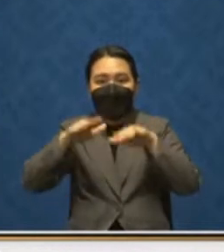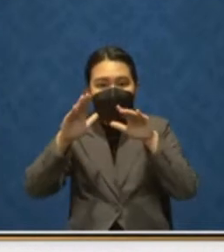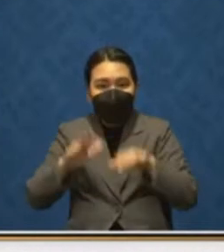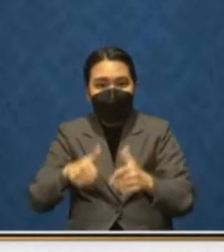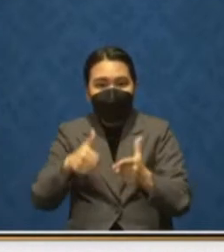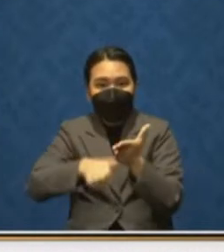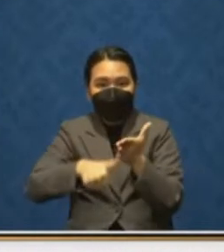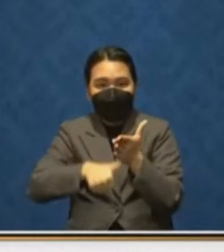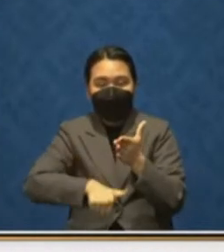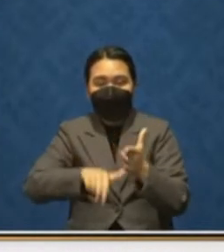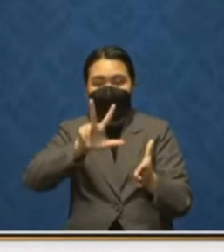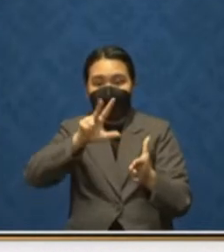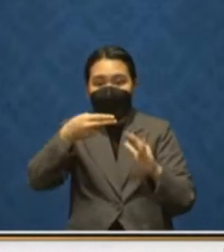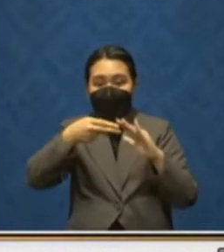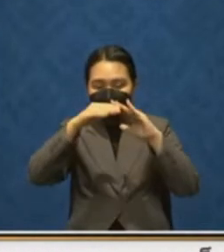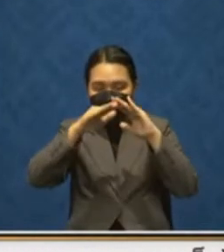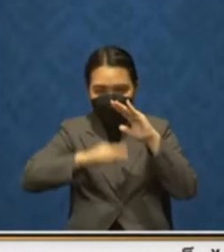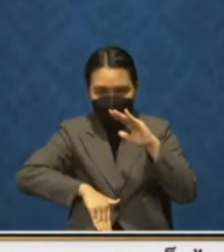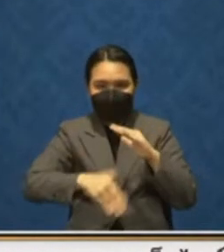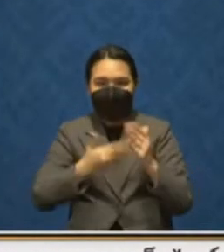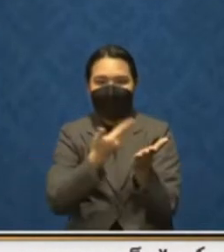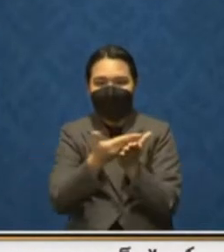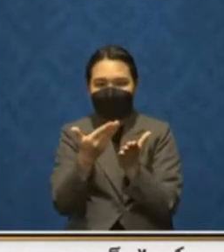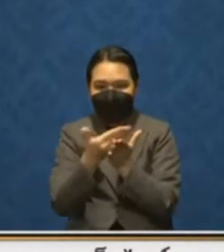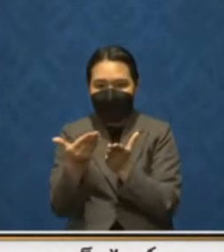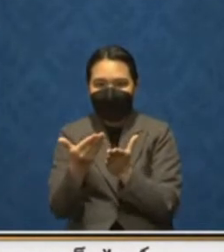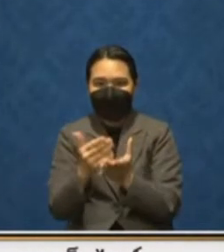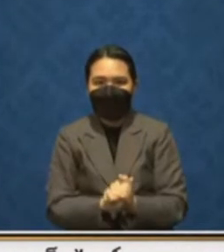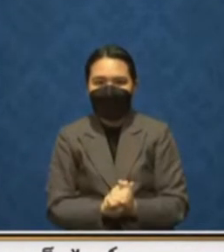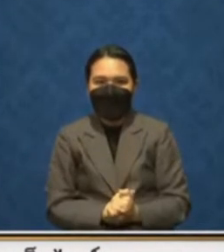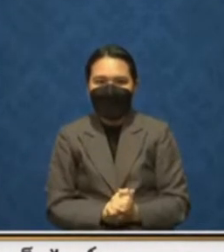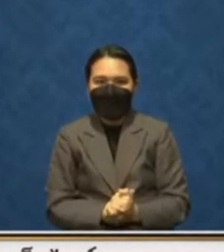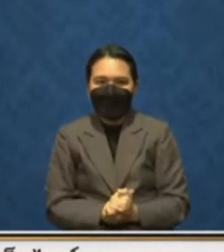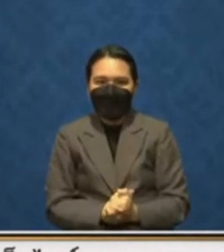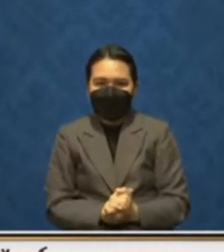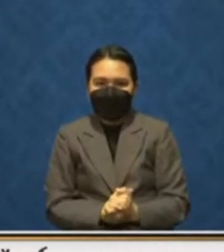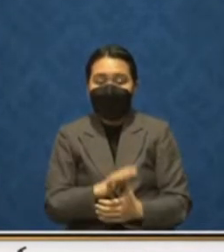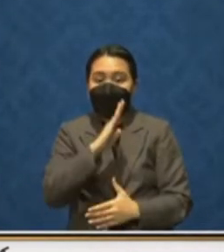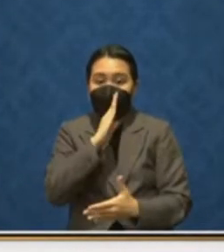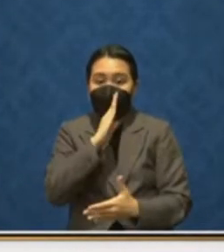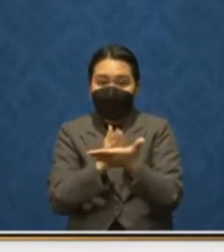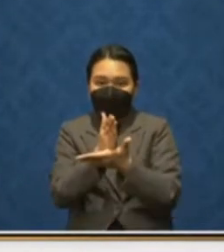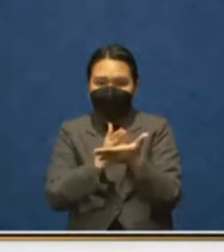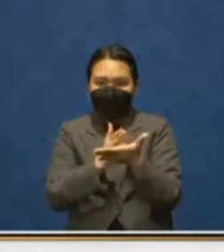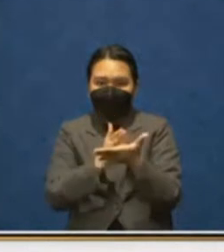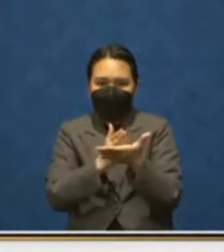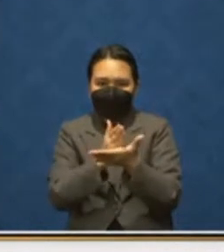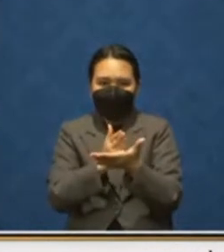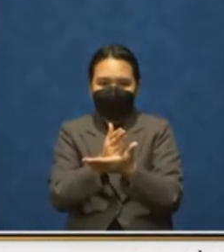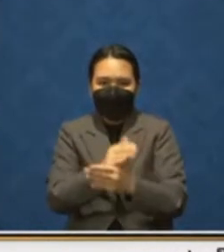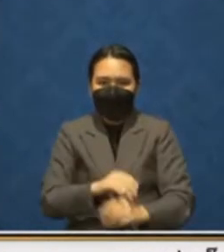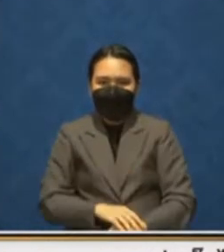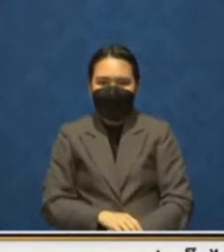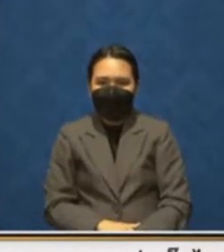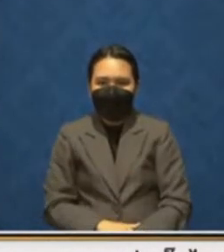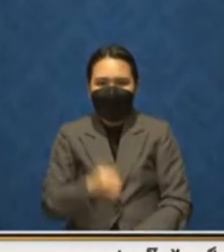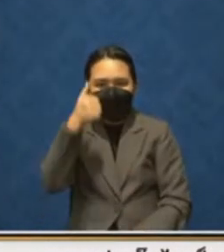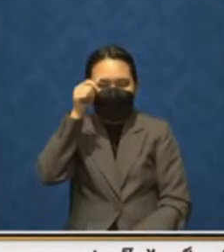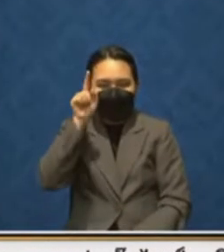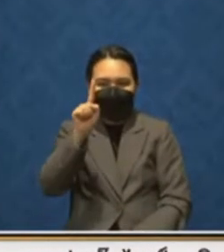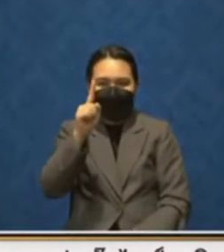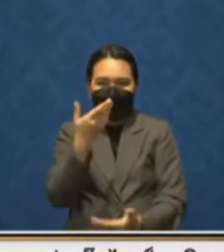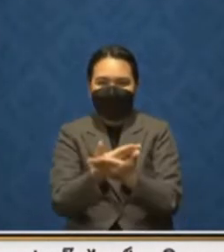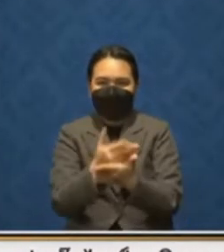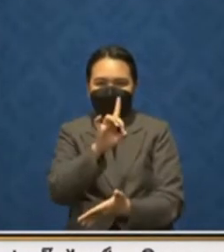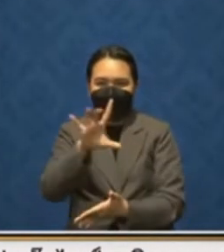3,000บาทนะครับอ่ะ 5รถคนละครึ่งรัฐจ่ายครึ่งหนึ่งวันละไม่เกินร้อยห้าสิบบาทครับ